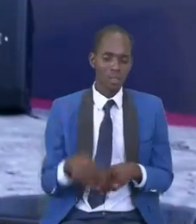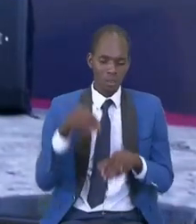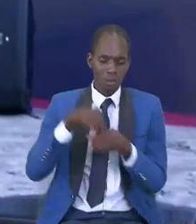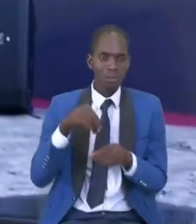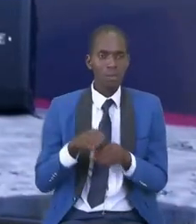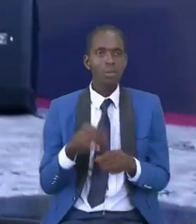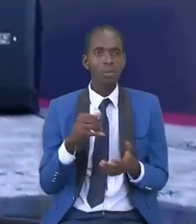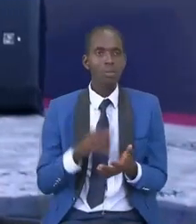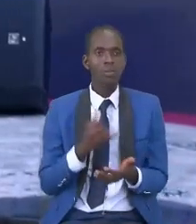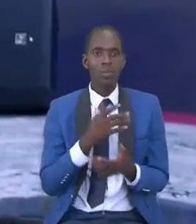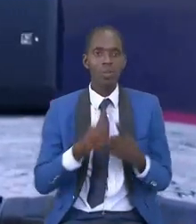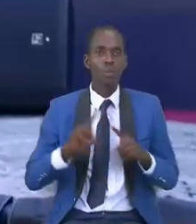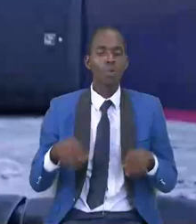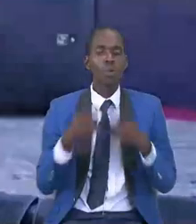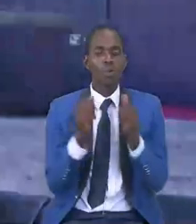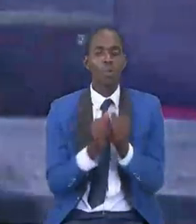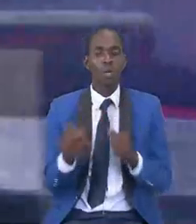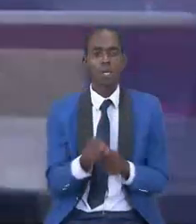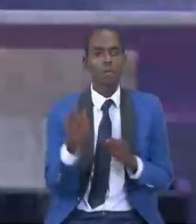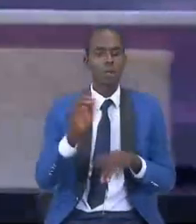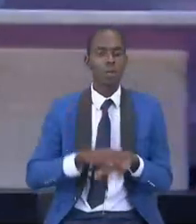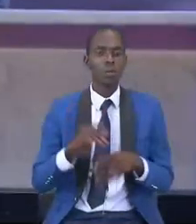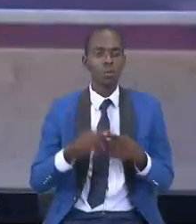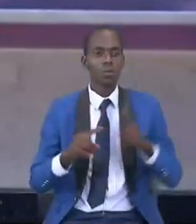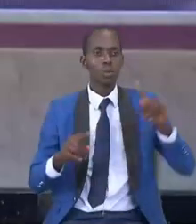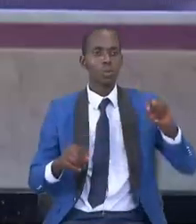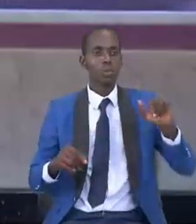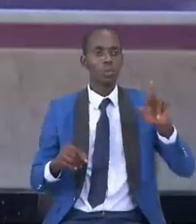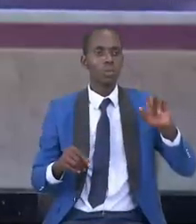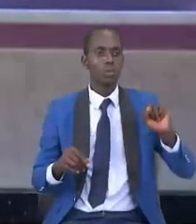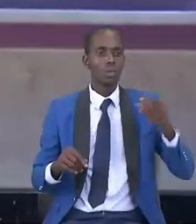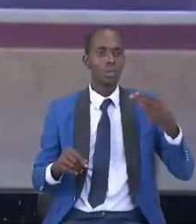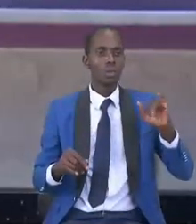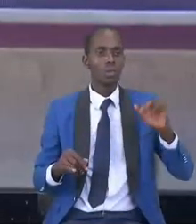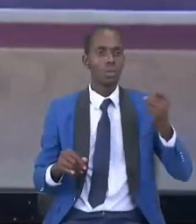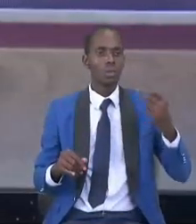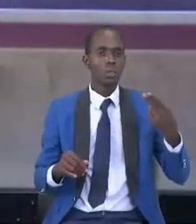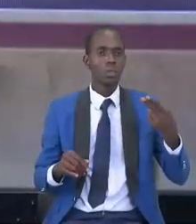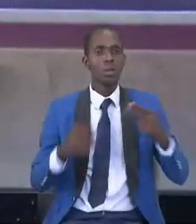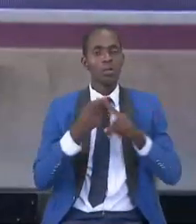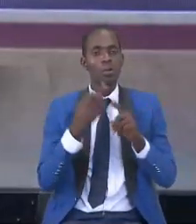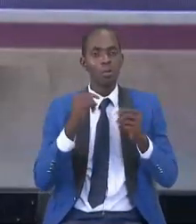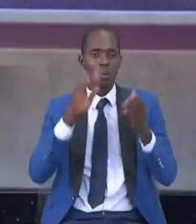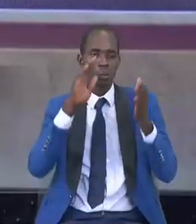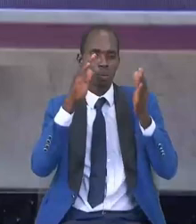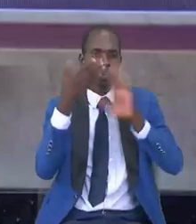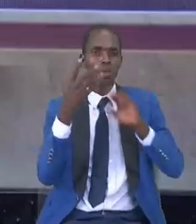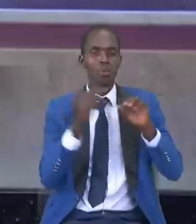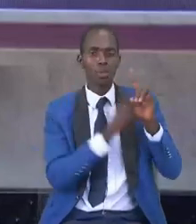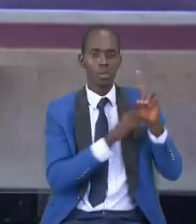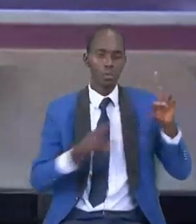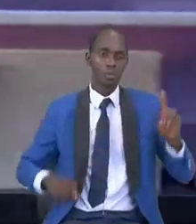Et il s'embarqua pour aller avec les passagers à Tarsis, loin de la face